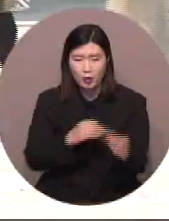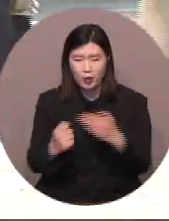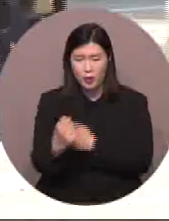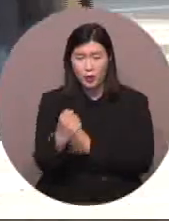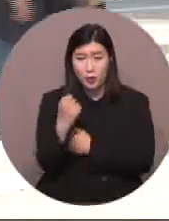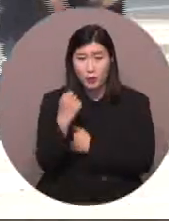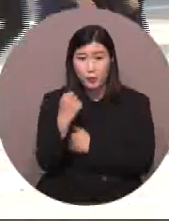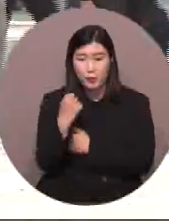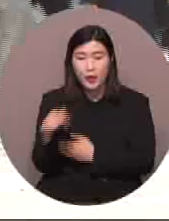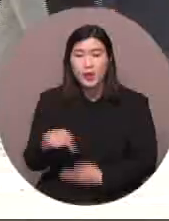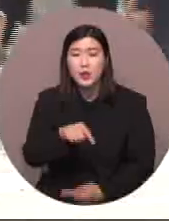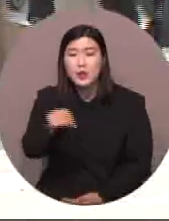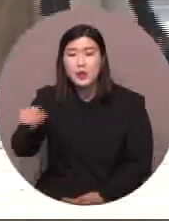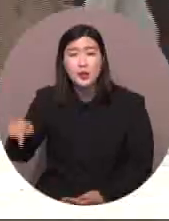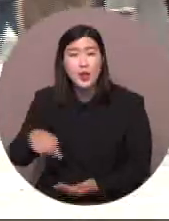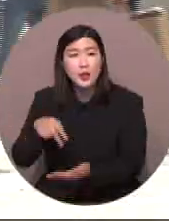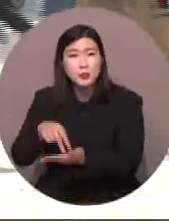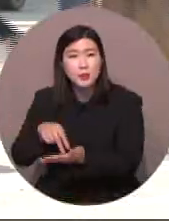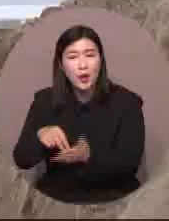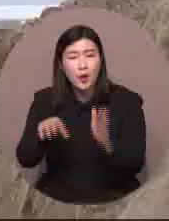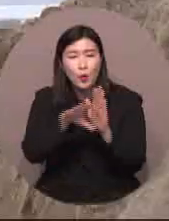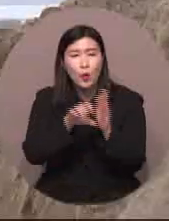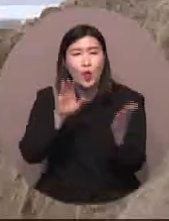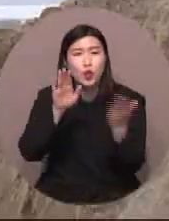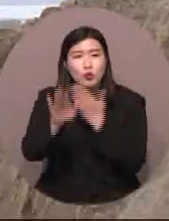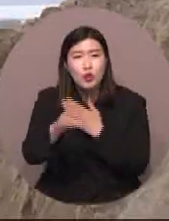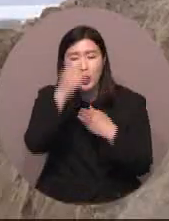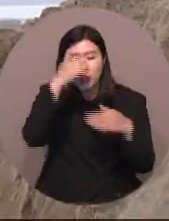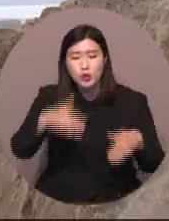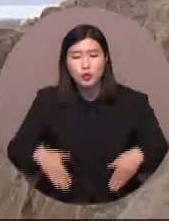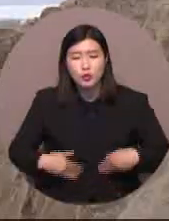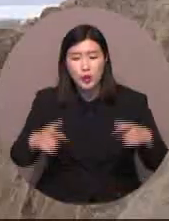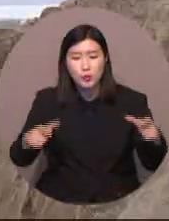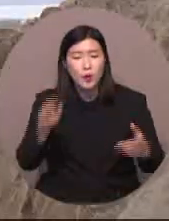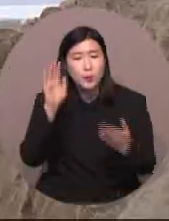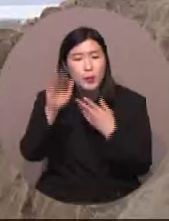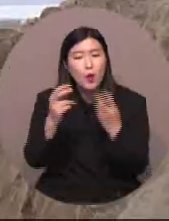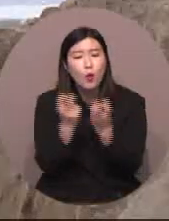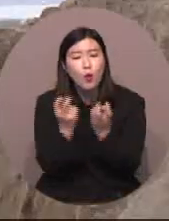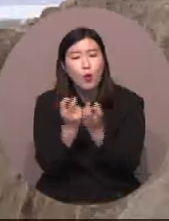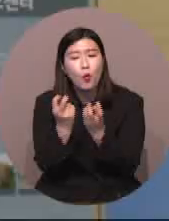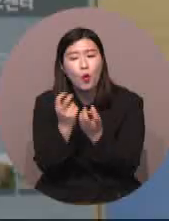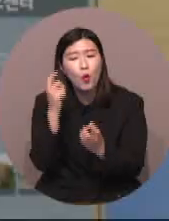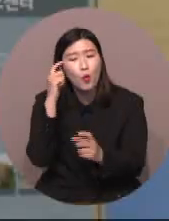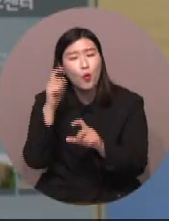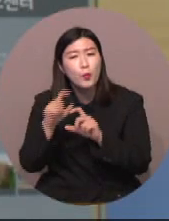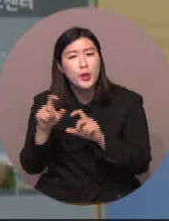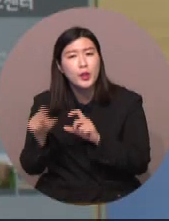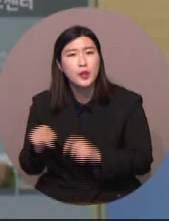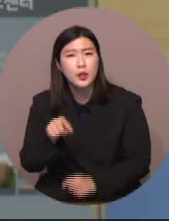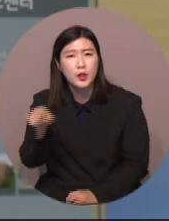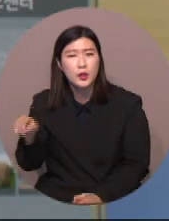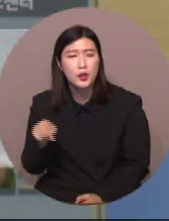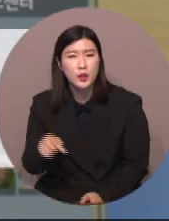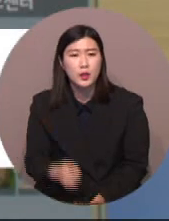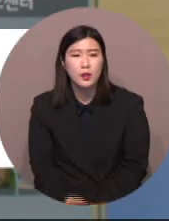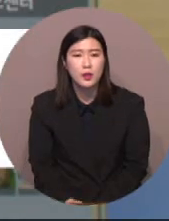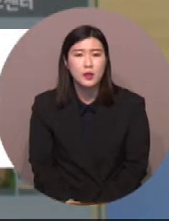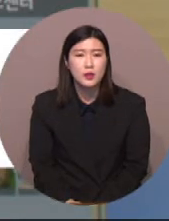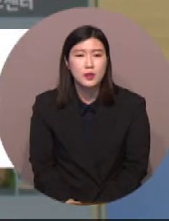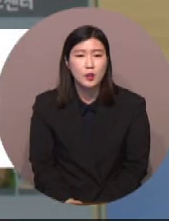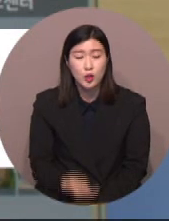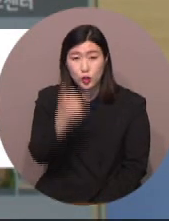지역 유권자들은 코로나 의 그 이후 충남 의 미래 먹거리에 관심이 많았습니다 충남의 주력 산업 중 하나인